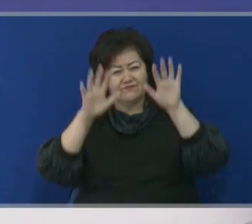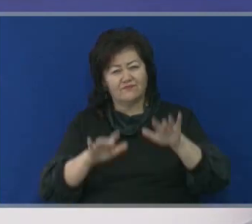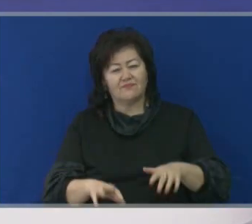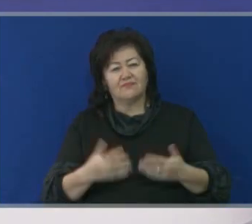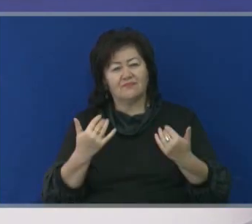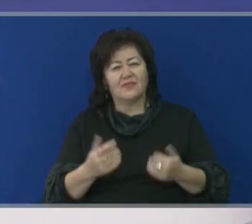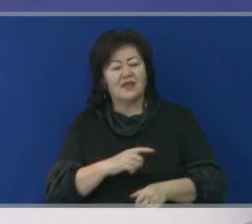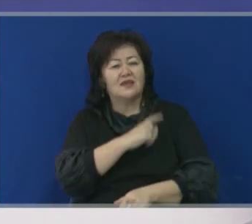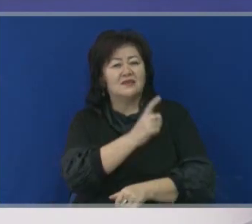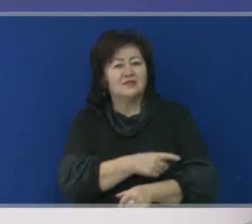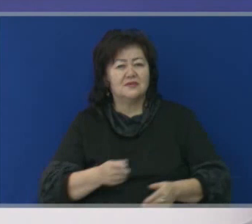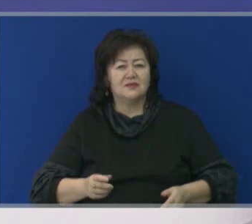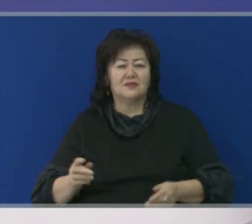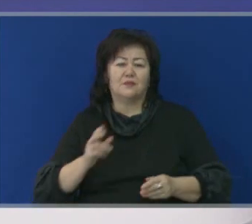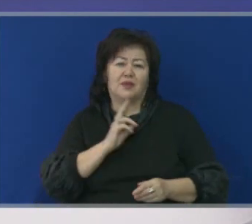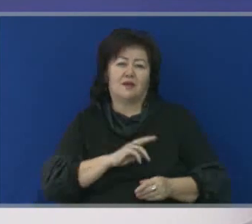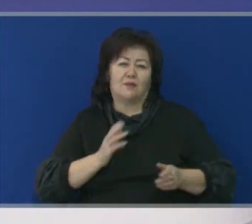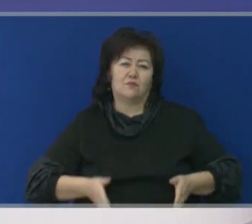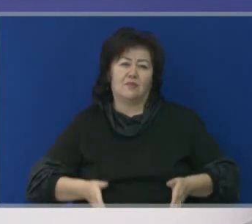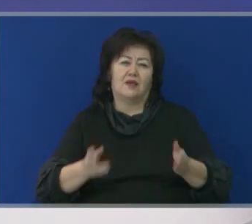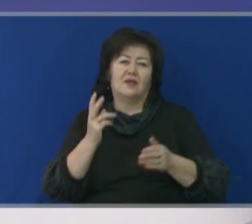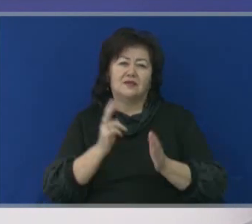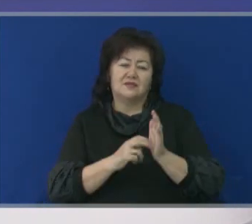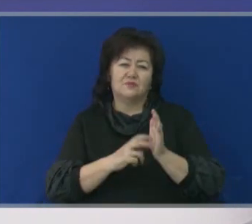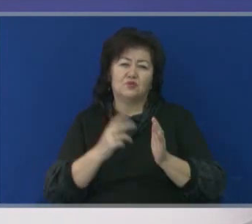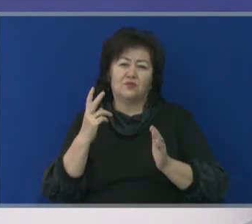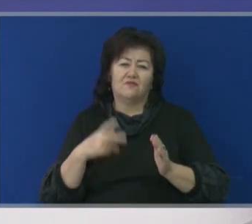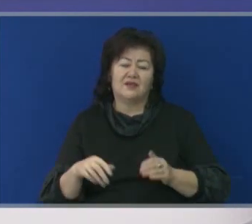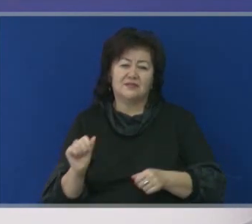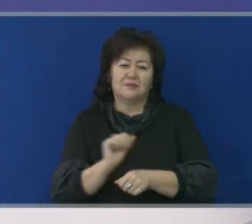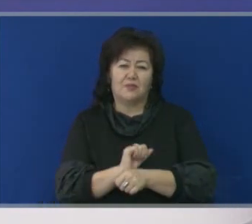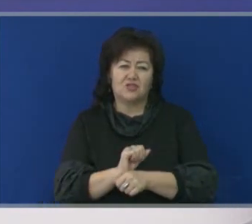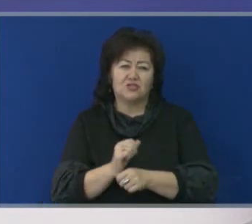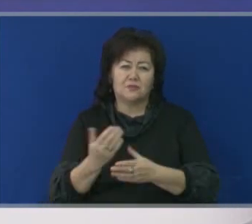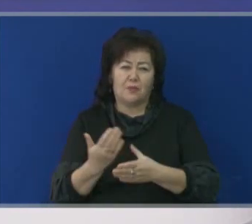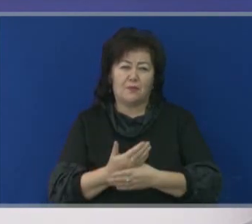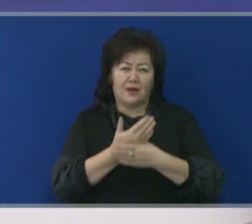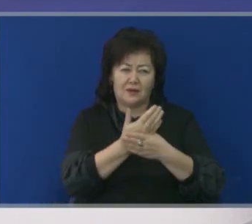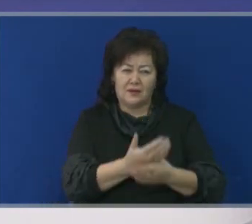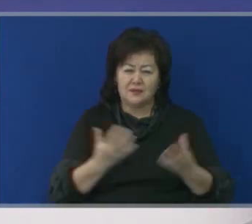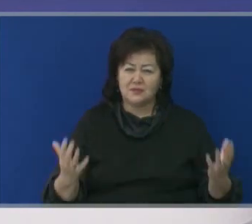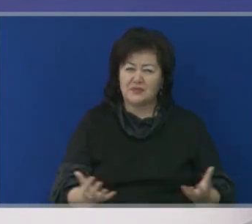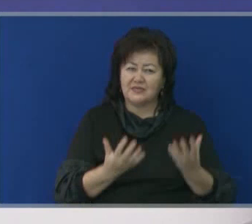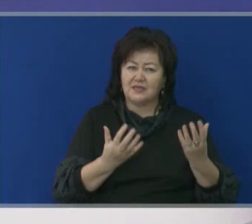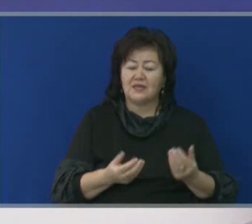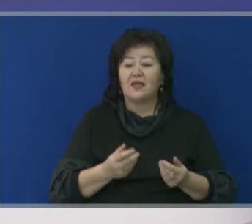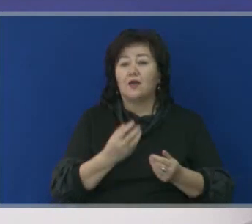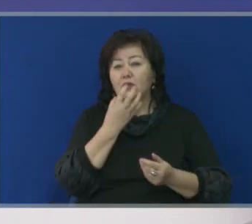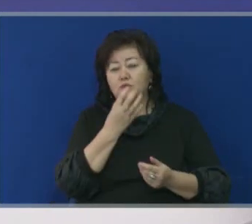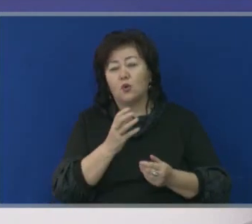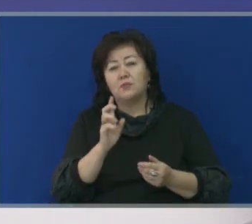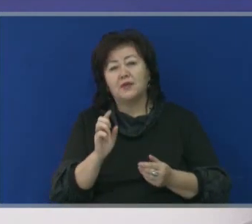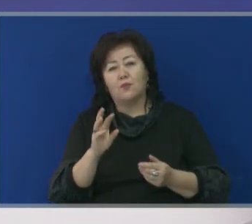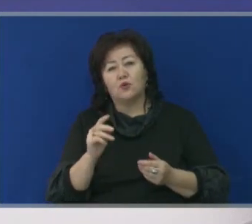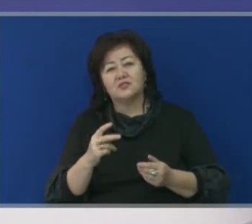дорожников из снега вытащили 720 автомобилей. Из них около 400 доставлены в теплые боксы,